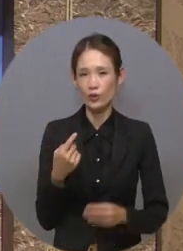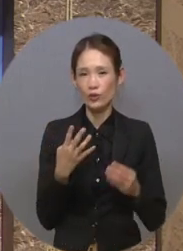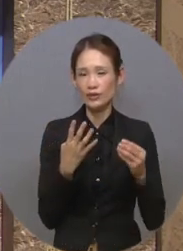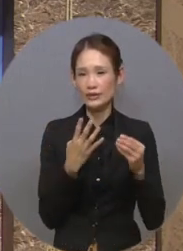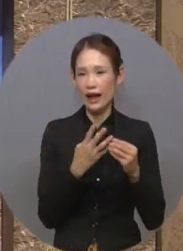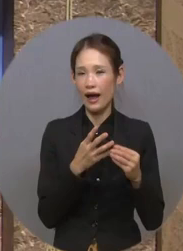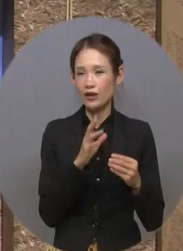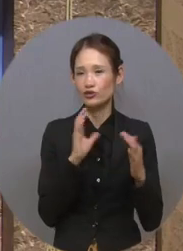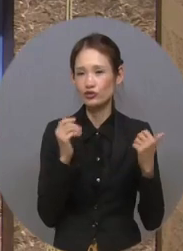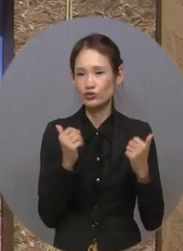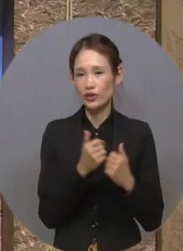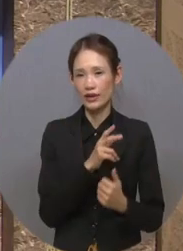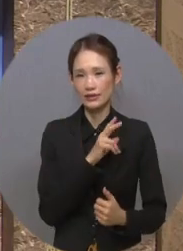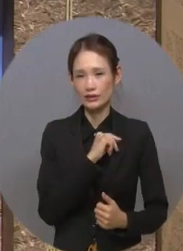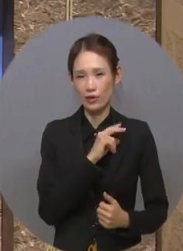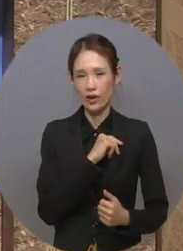예.